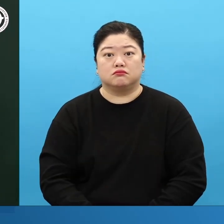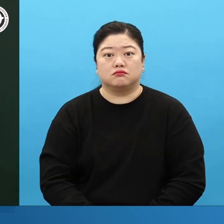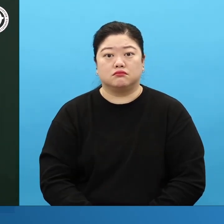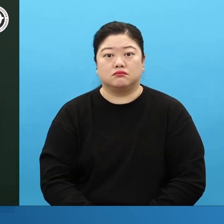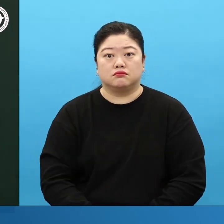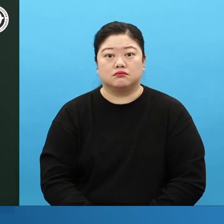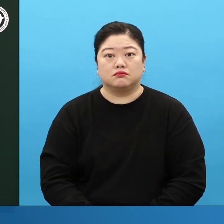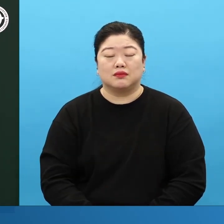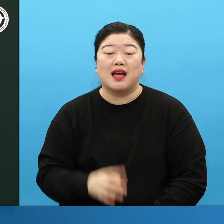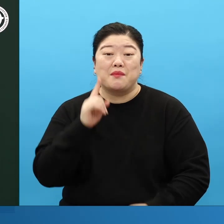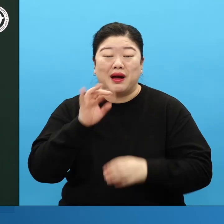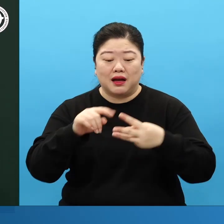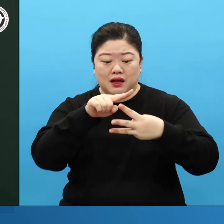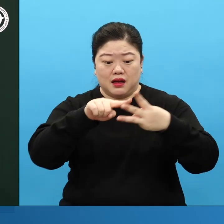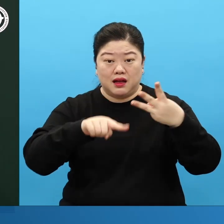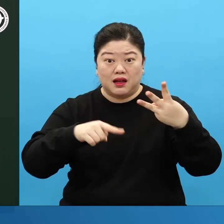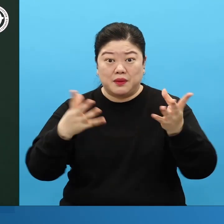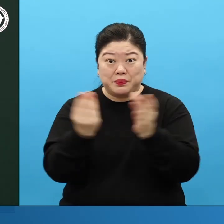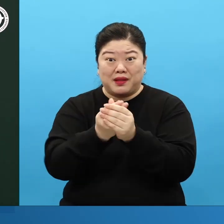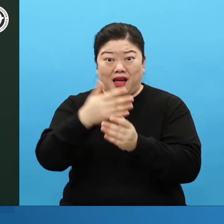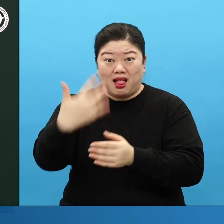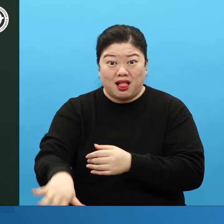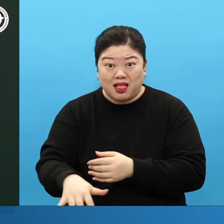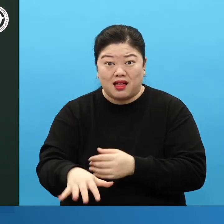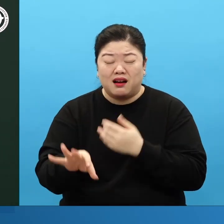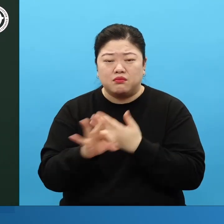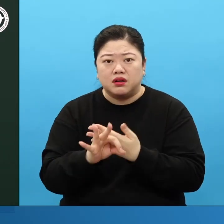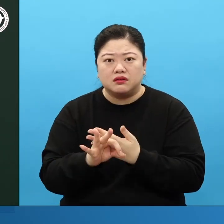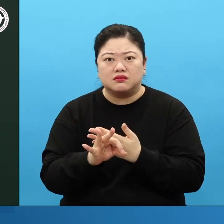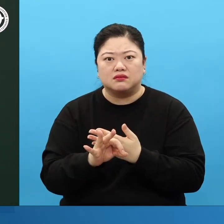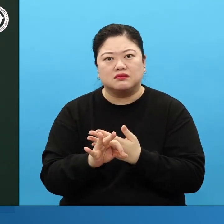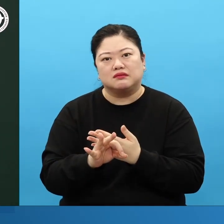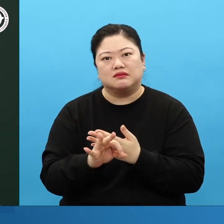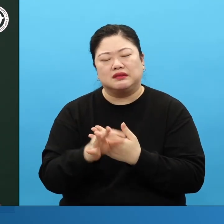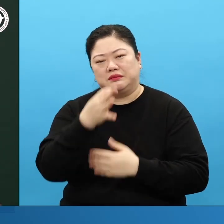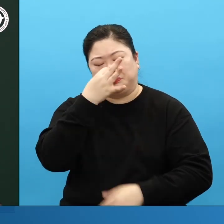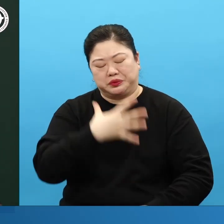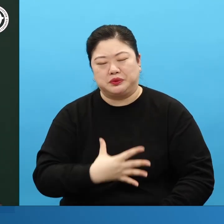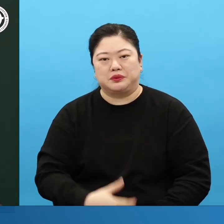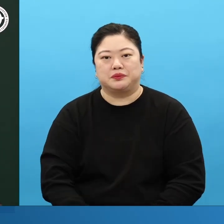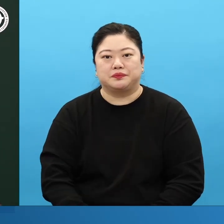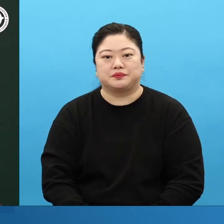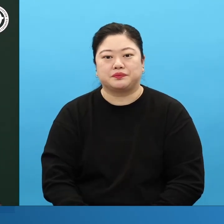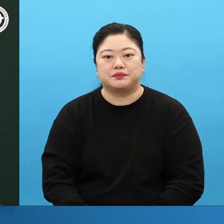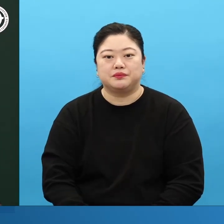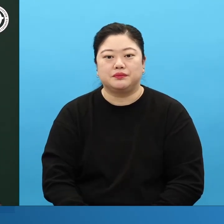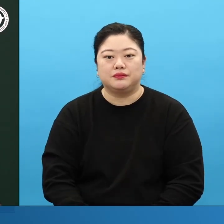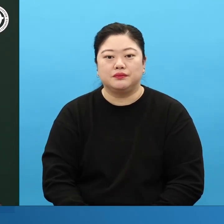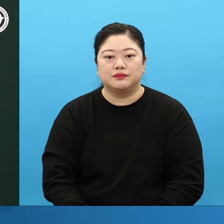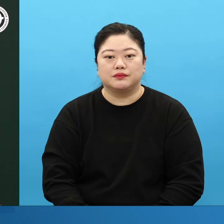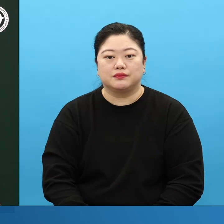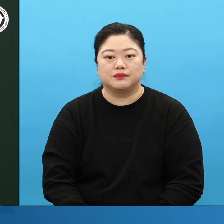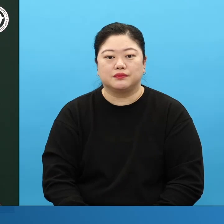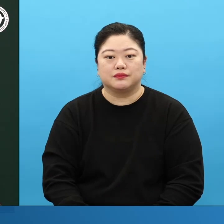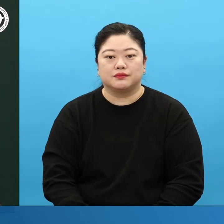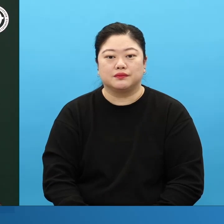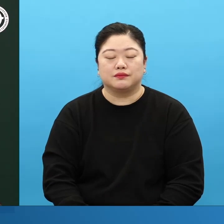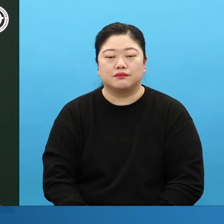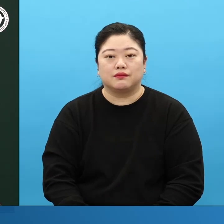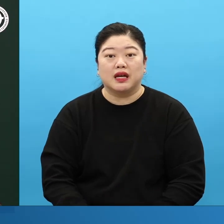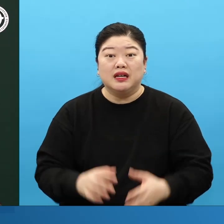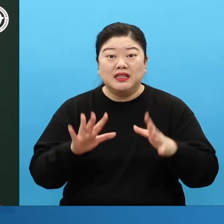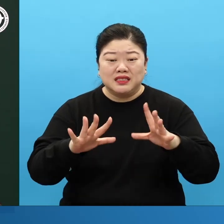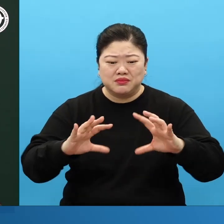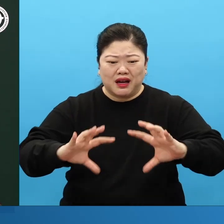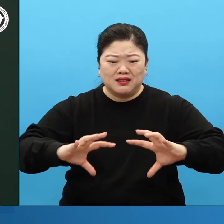있어도 문제가 돼요. El problema es que si no busca el aspecto de solo, va a ser un problema esté donde esté. 그리고 지금 전면 국제 시대인데 막 굳이 뭐 스페인이 있어야 된다, 한국이 있어야 된다